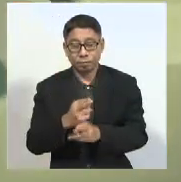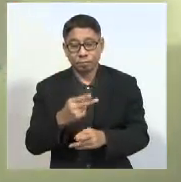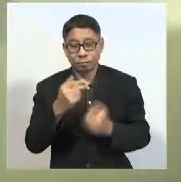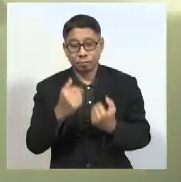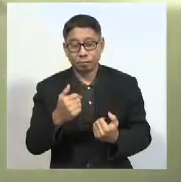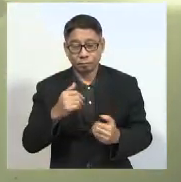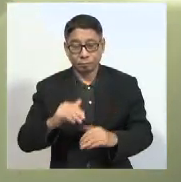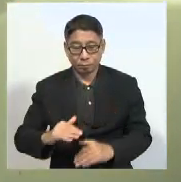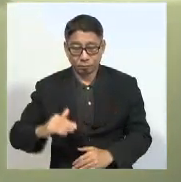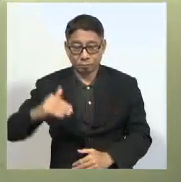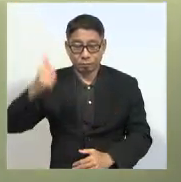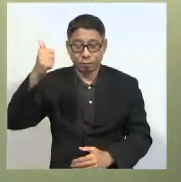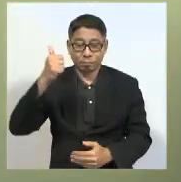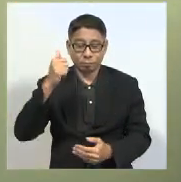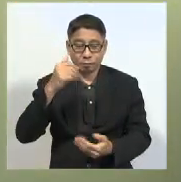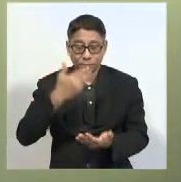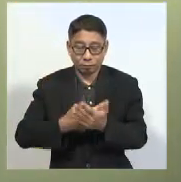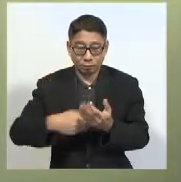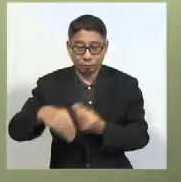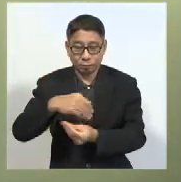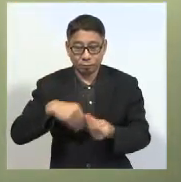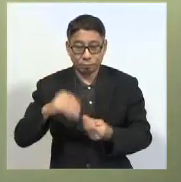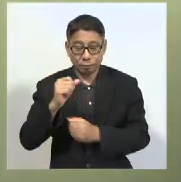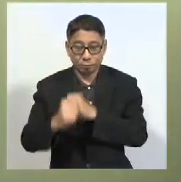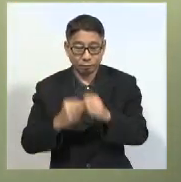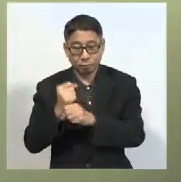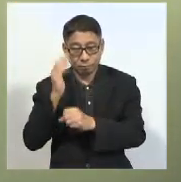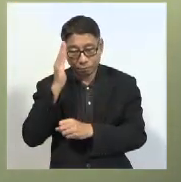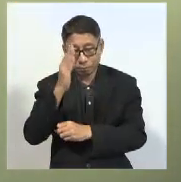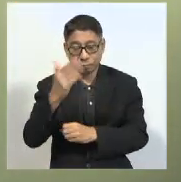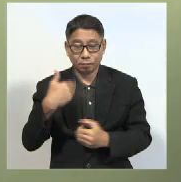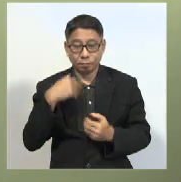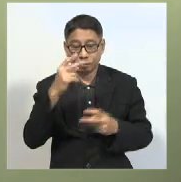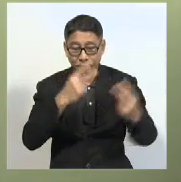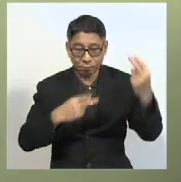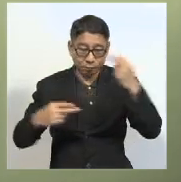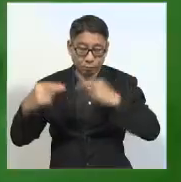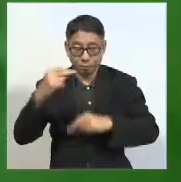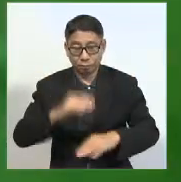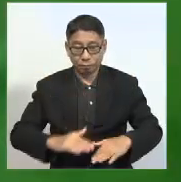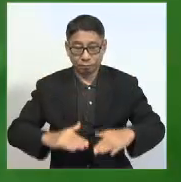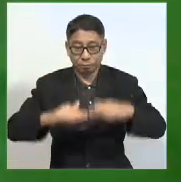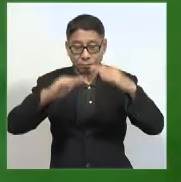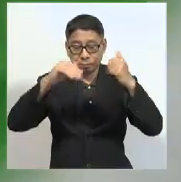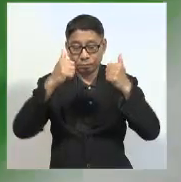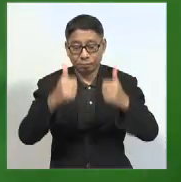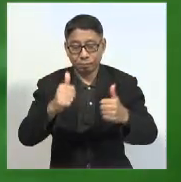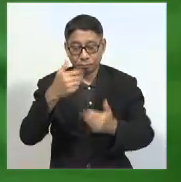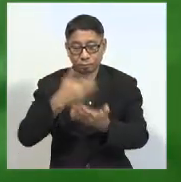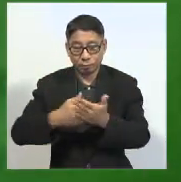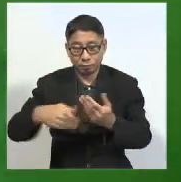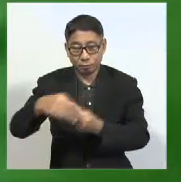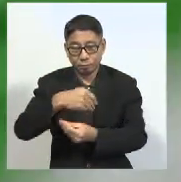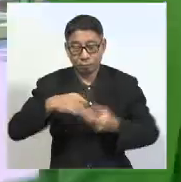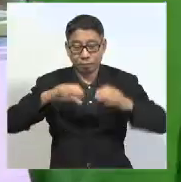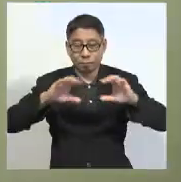ตัมในการเจริญเติบโตของเศรษฐกิจในปีหน้าเอาไว้ค่ะและนอกจากการดูแลการเติบโตทางเศรษฐกิจแล้วรัฐบ